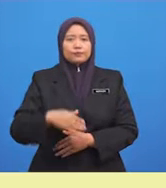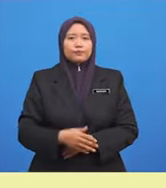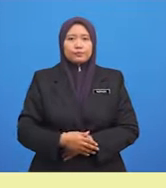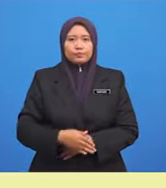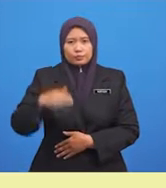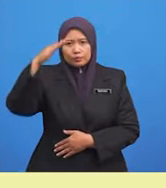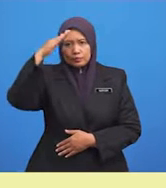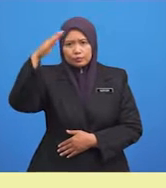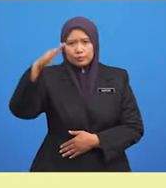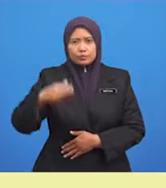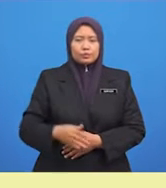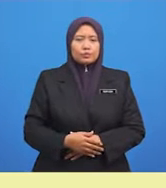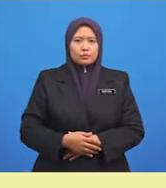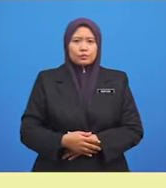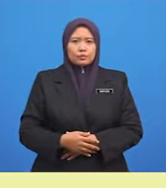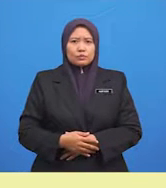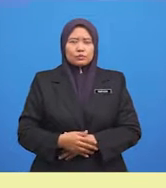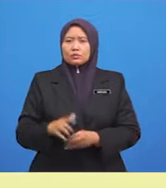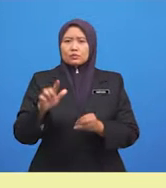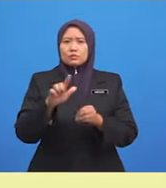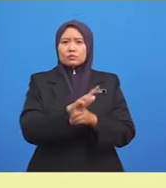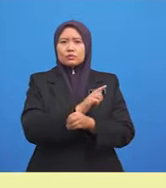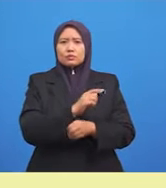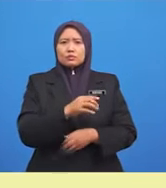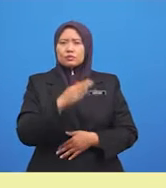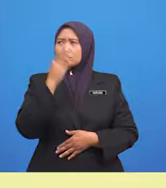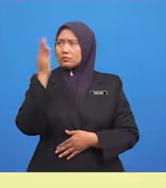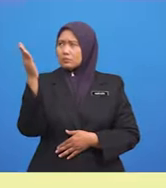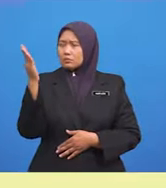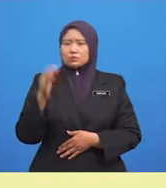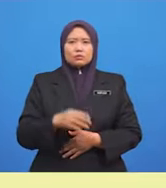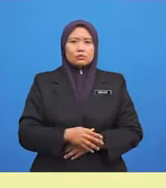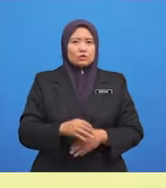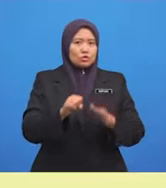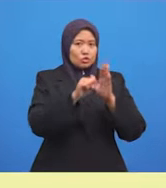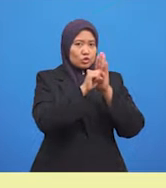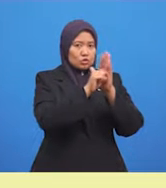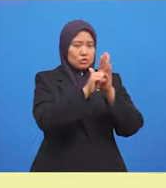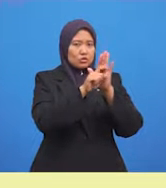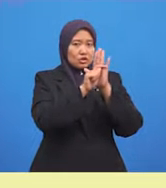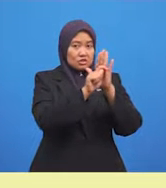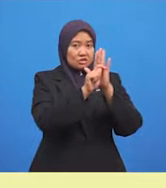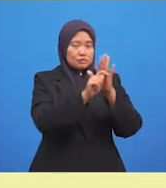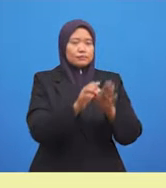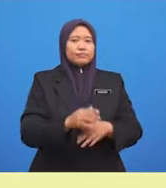Lengkapkan maklumat tersebut berdasarkan tata tanda set yang diberi.